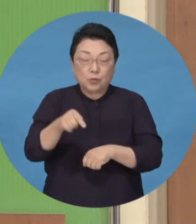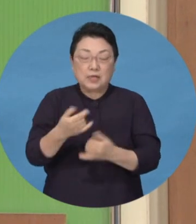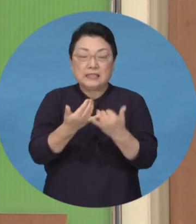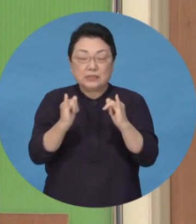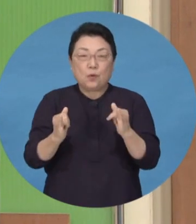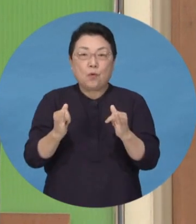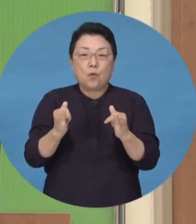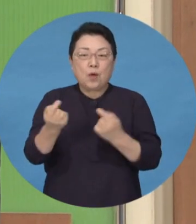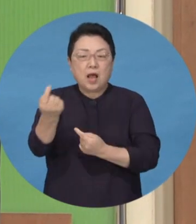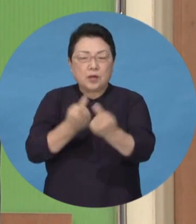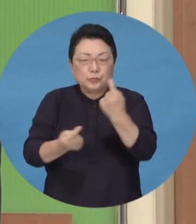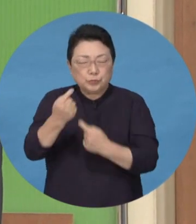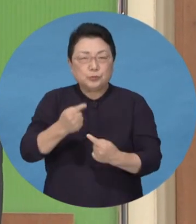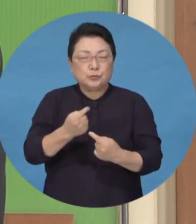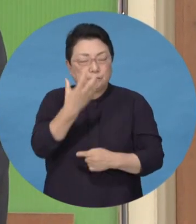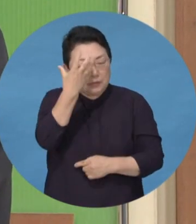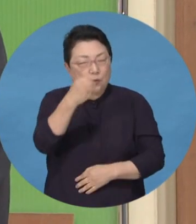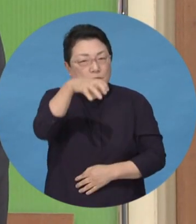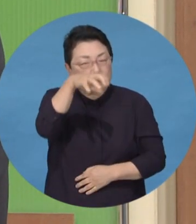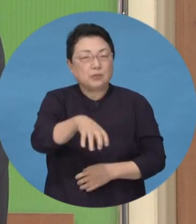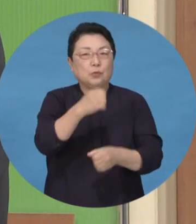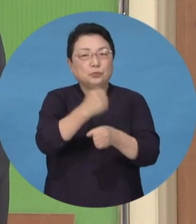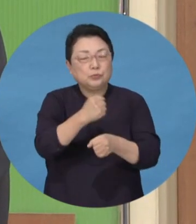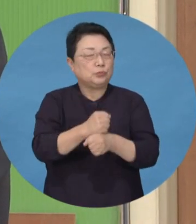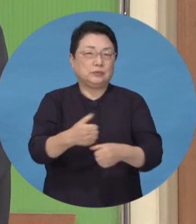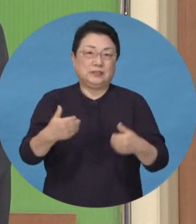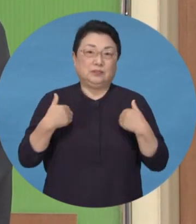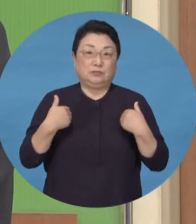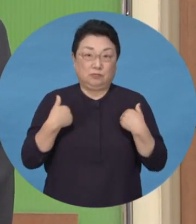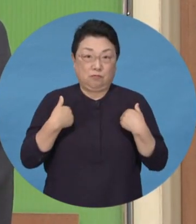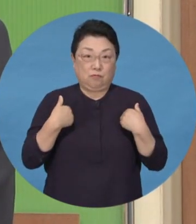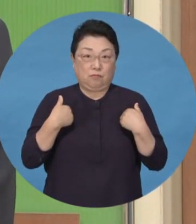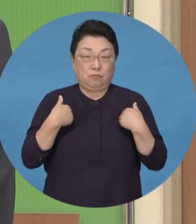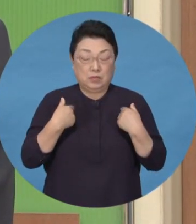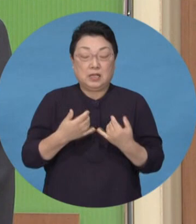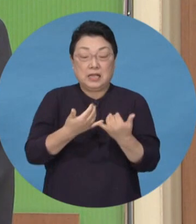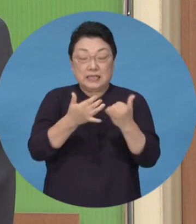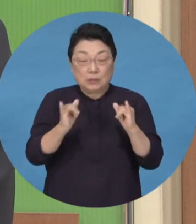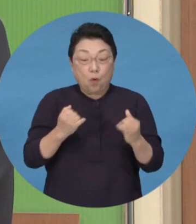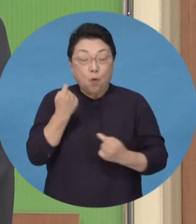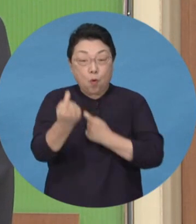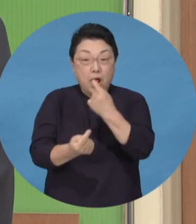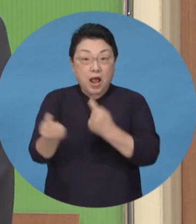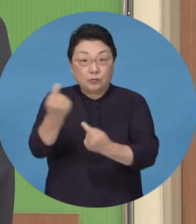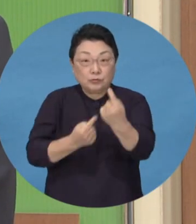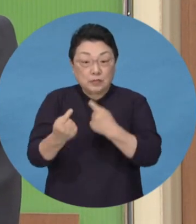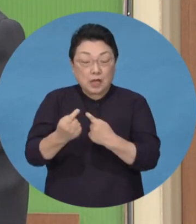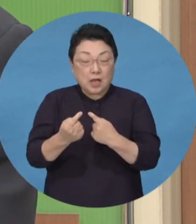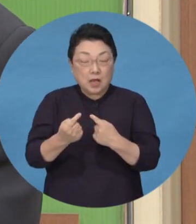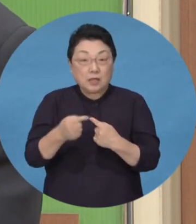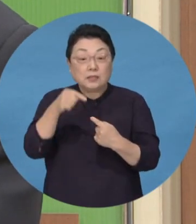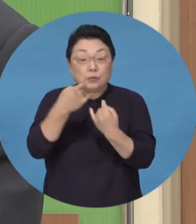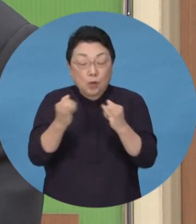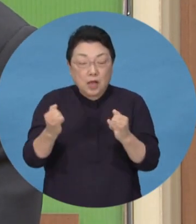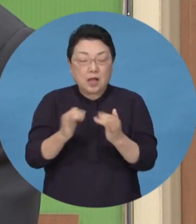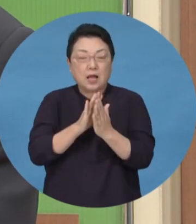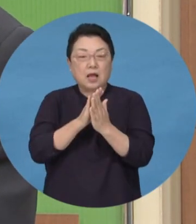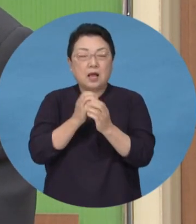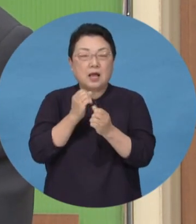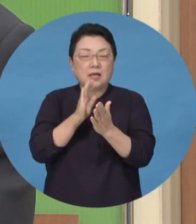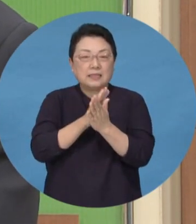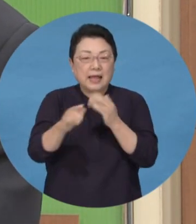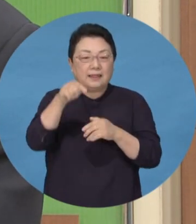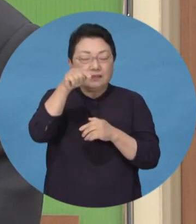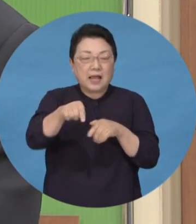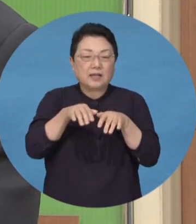が来る理由を作らなければいけないこれがで1点そしてそのその人が来た来た人が県内全域にこう